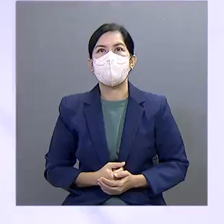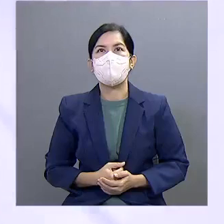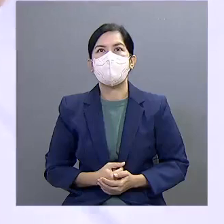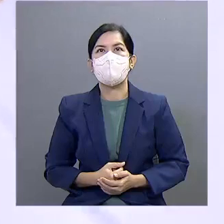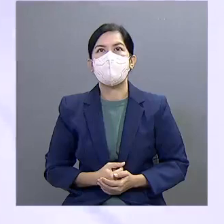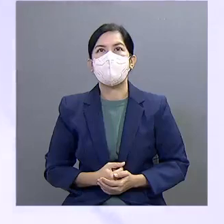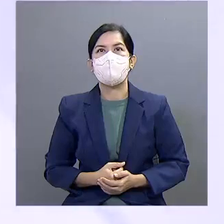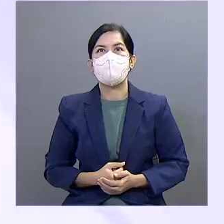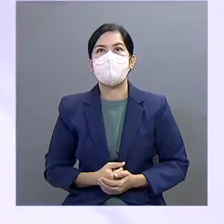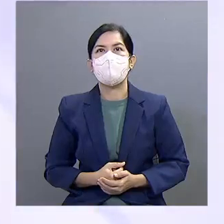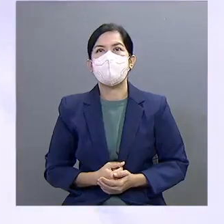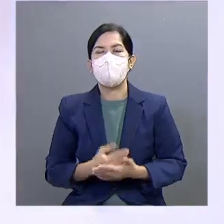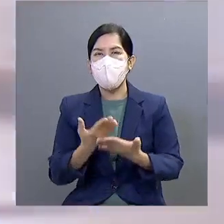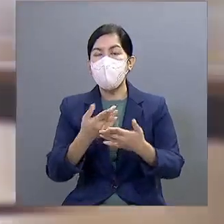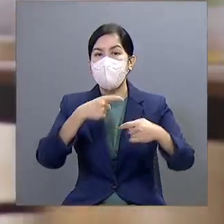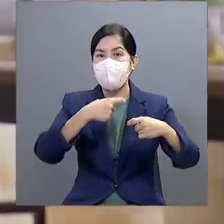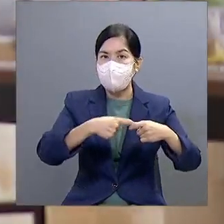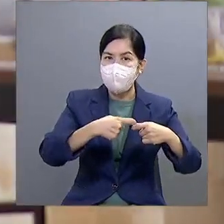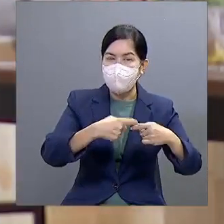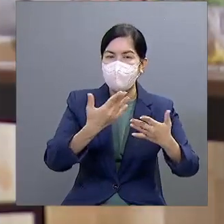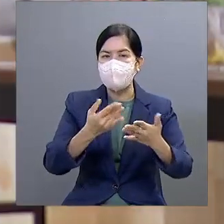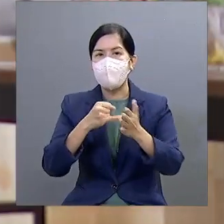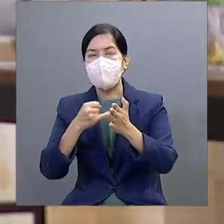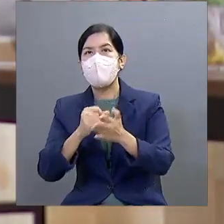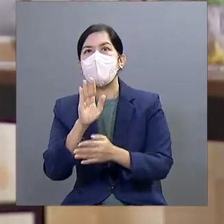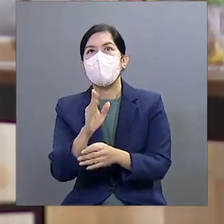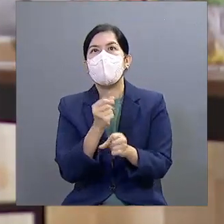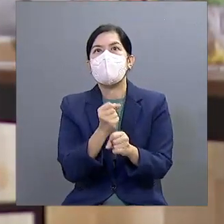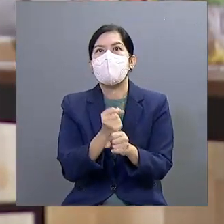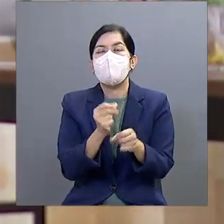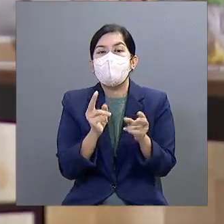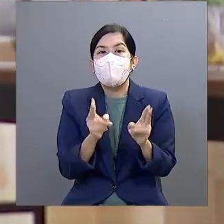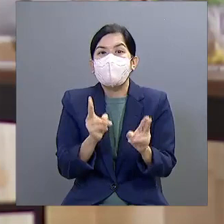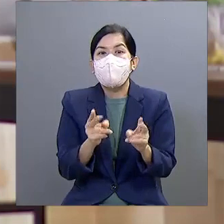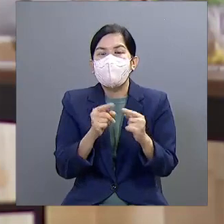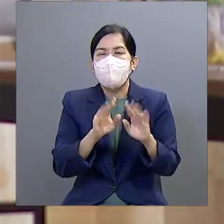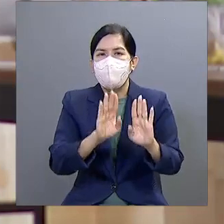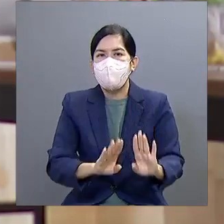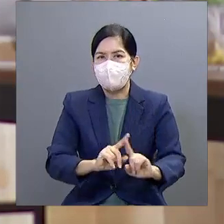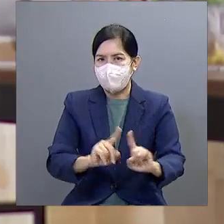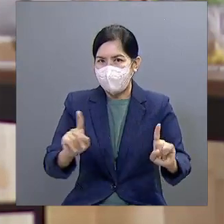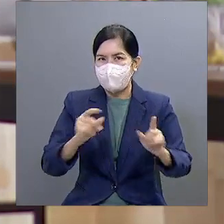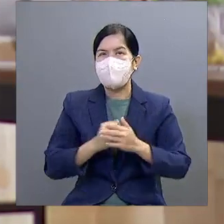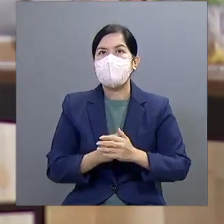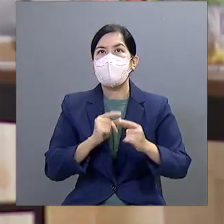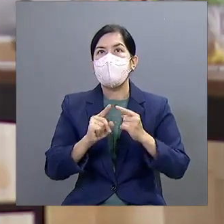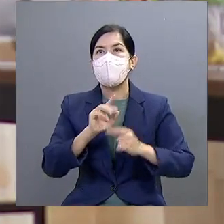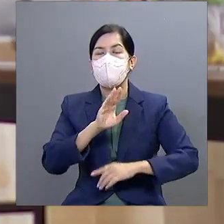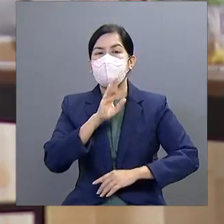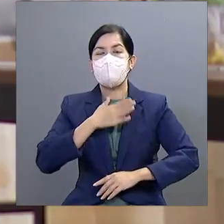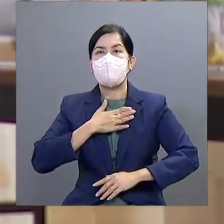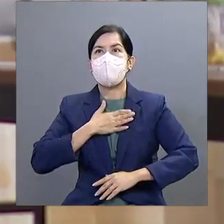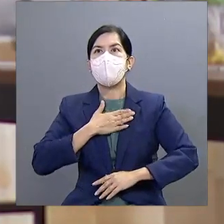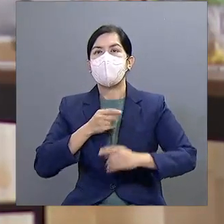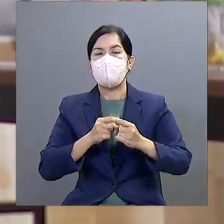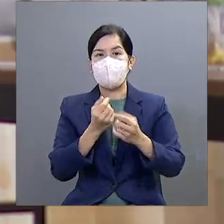ความยากง่ายนะคะในการทำตุ๊กตาตัวนี้เนี่ยของแต่ละคนเนี่ยก็จะไม่เหมือนกันแต่สำหรับตัวเราเองแล้วเนี่ยในการปั้นเนี่ย